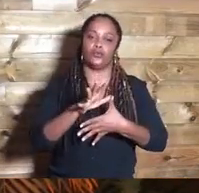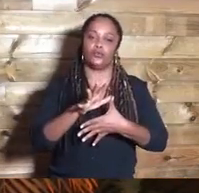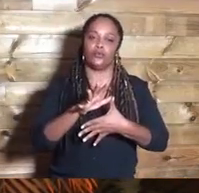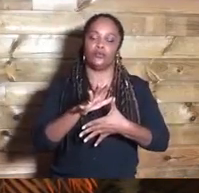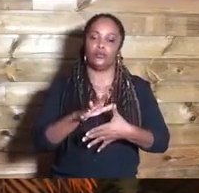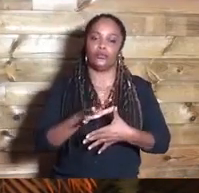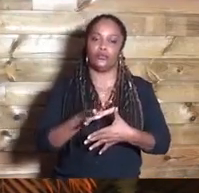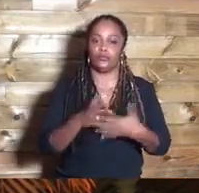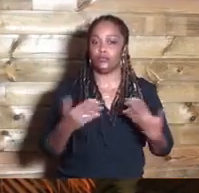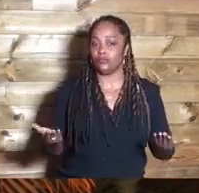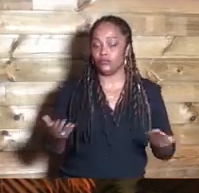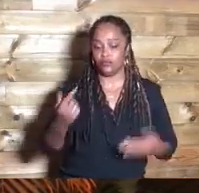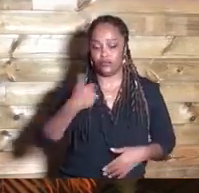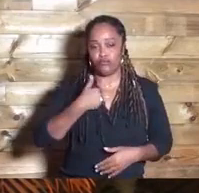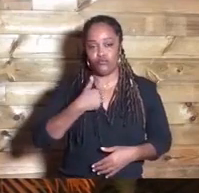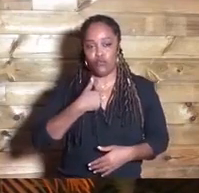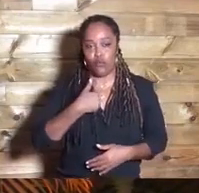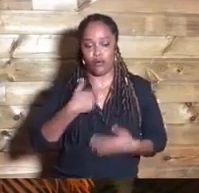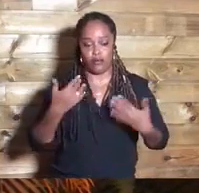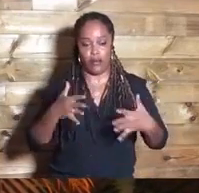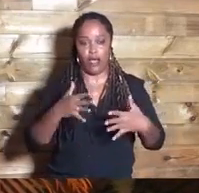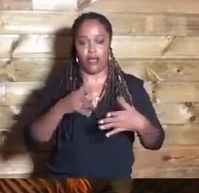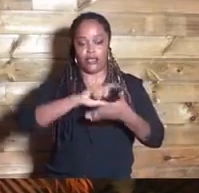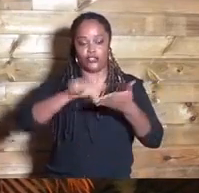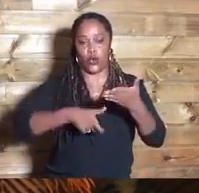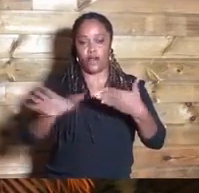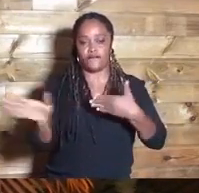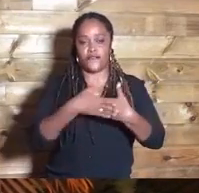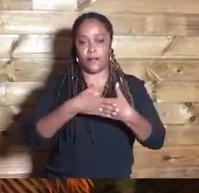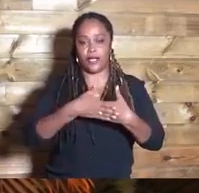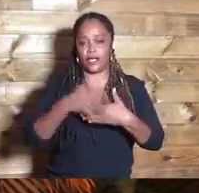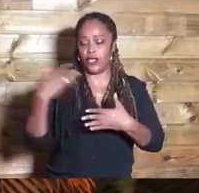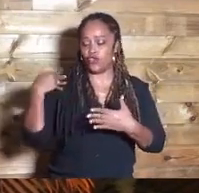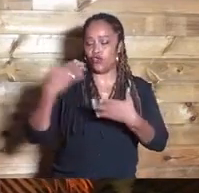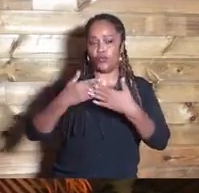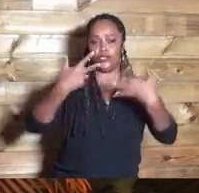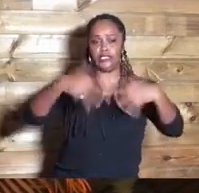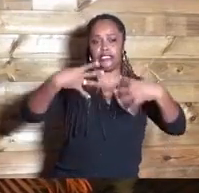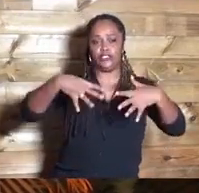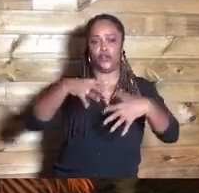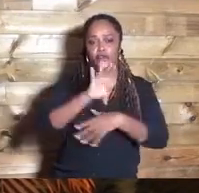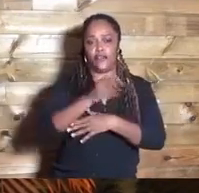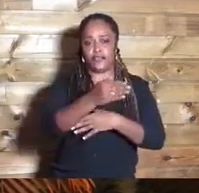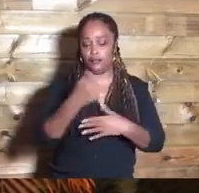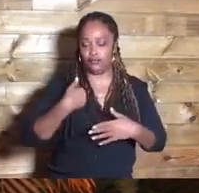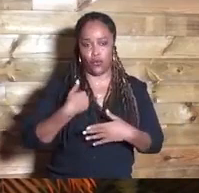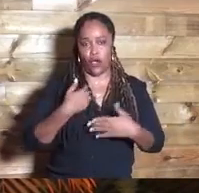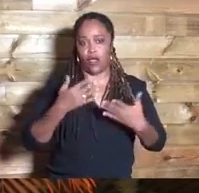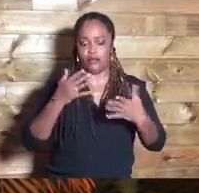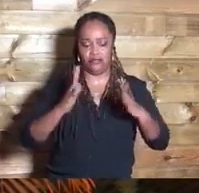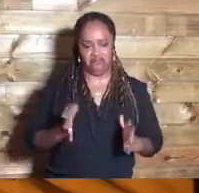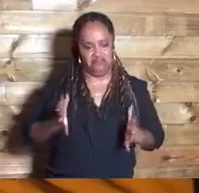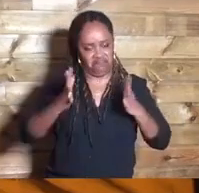fermé depuis le 19 avril, je m'engage de toutes mes forces aux côtés de la liste Nous, menée par notre capitaine Ronald